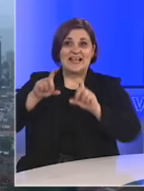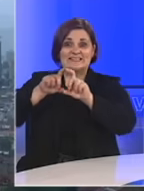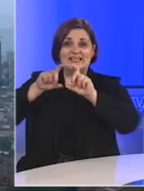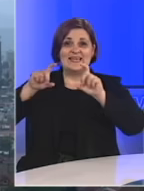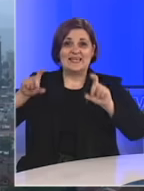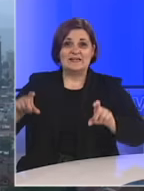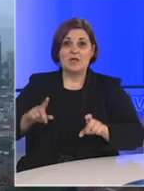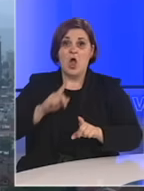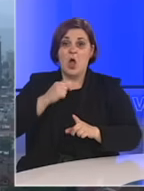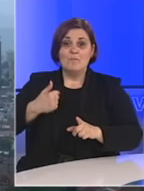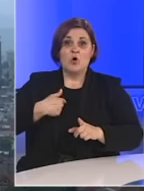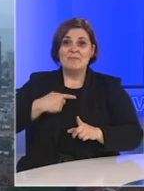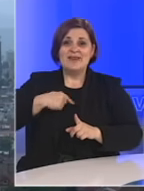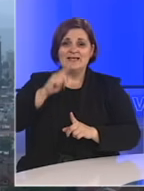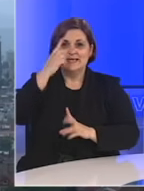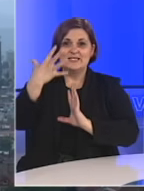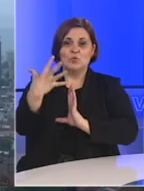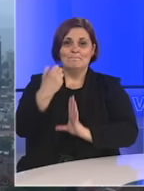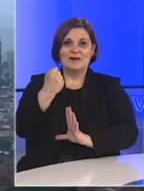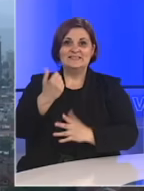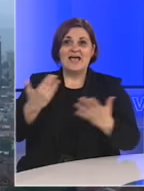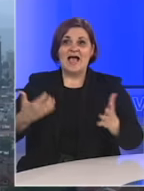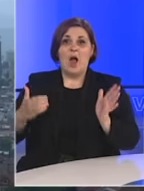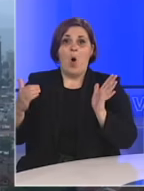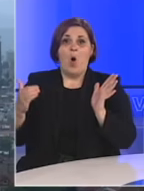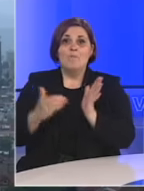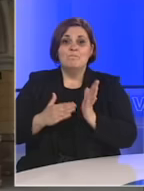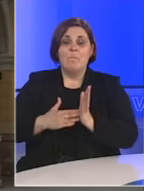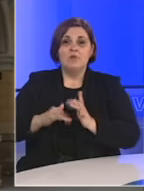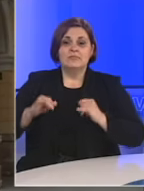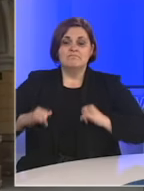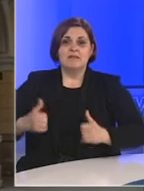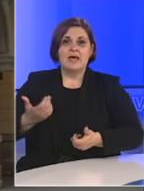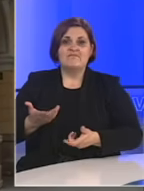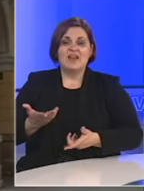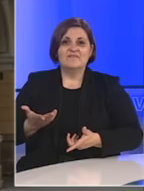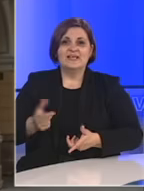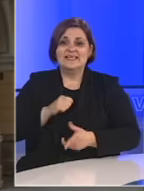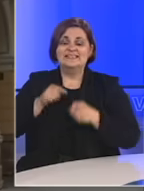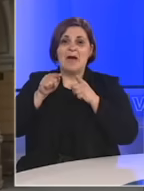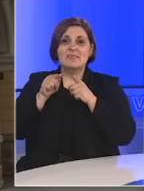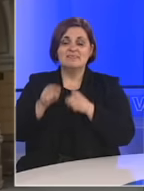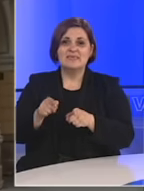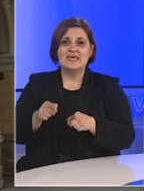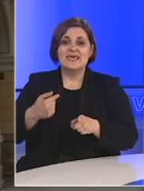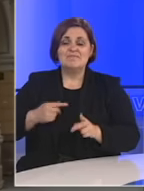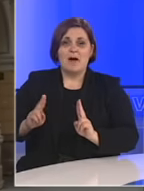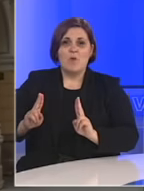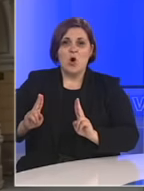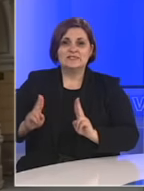po kojoj mi nismo prepoznati kao potreban kadar. I samim time imamo